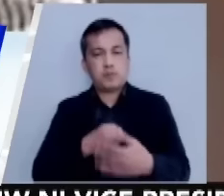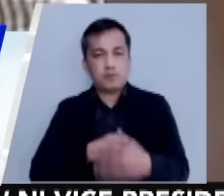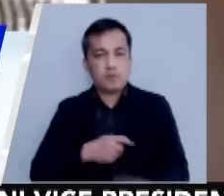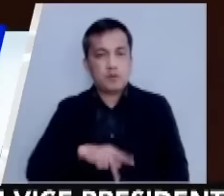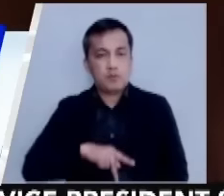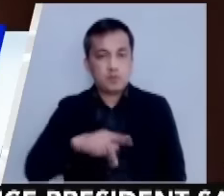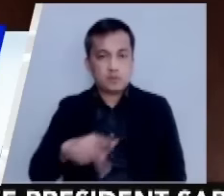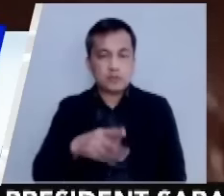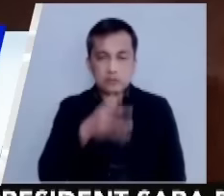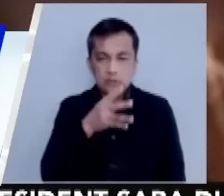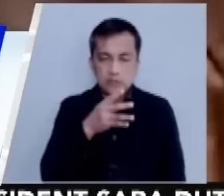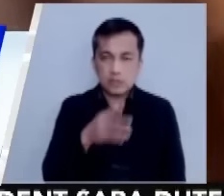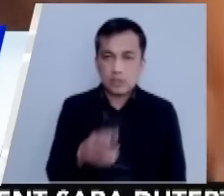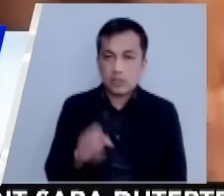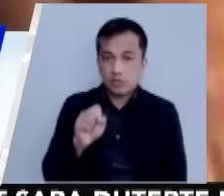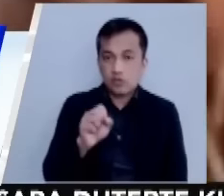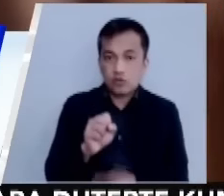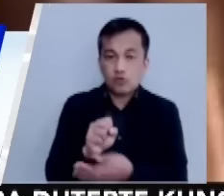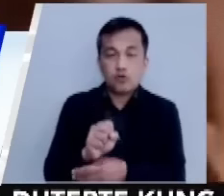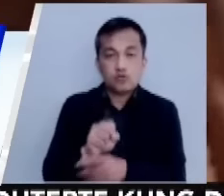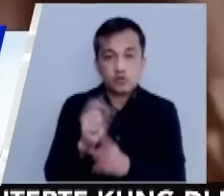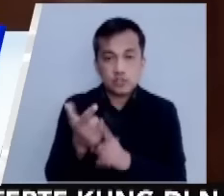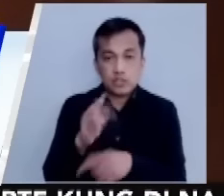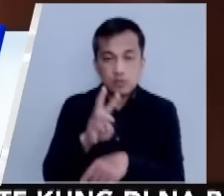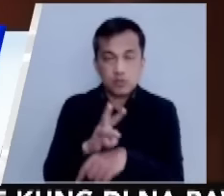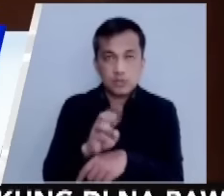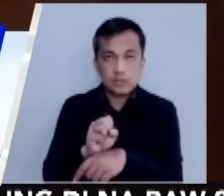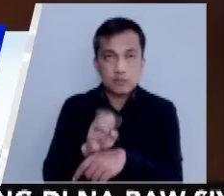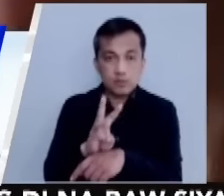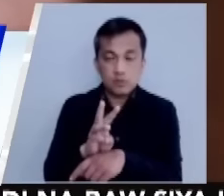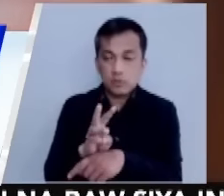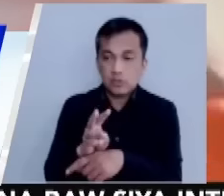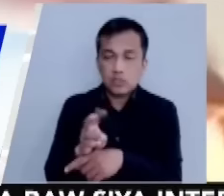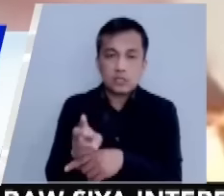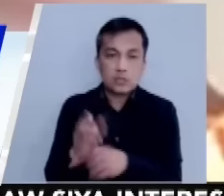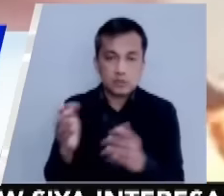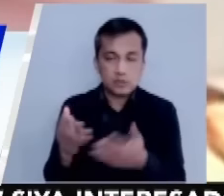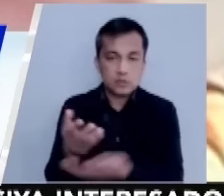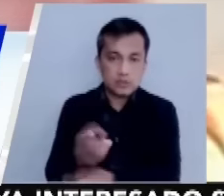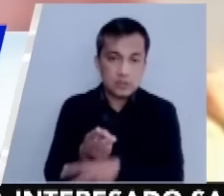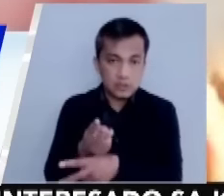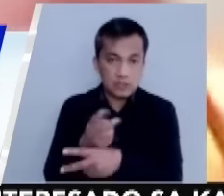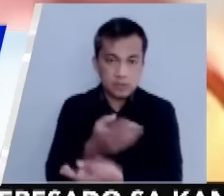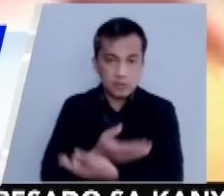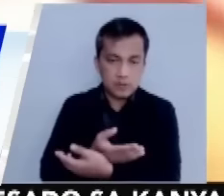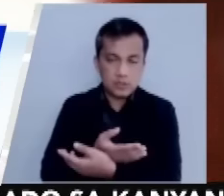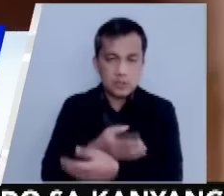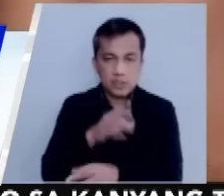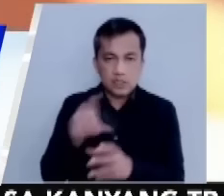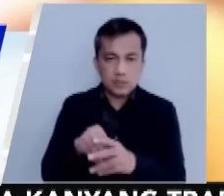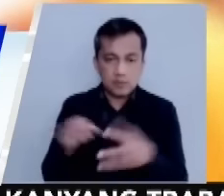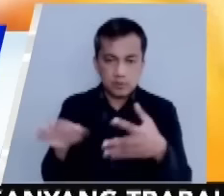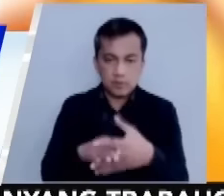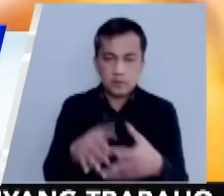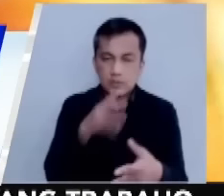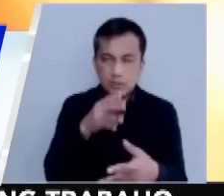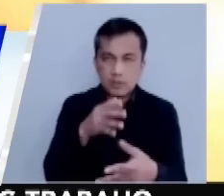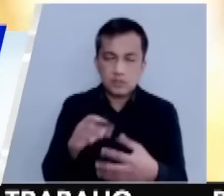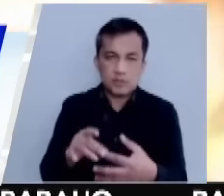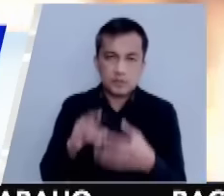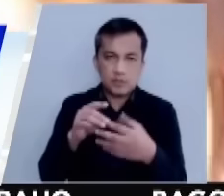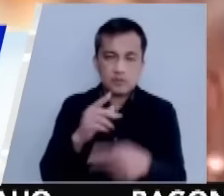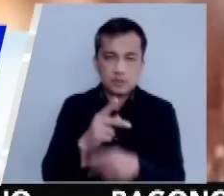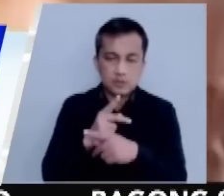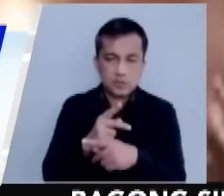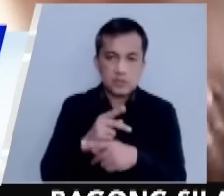ang baby. Kabilang sa kakaharaping kaso ng ina ay paglabag sa Special Protection of Children Against Child Abuse, Exploitation